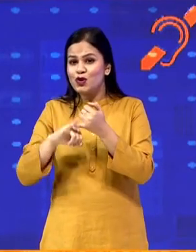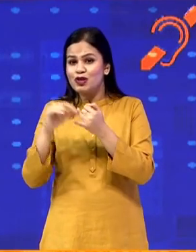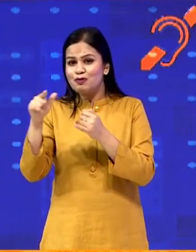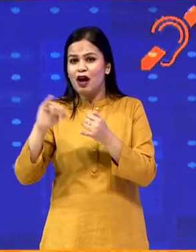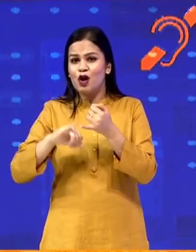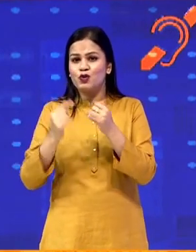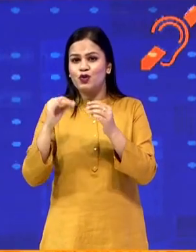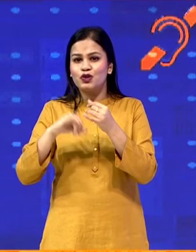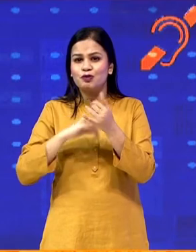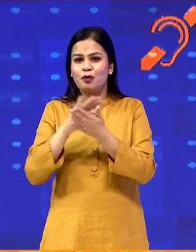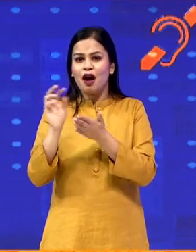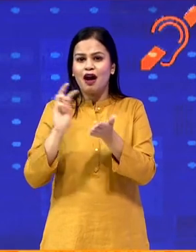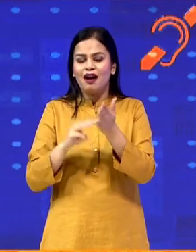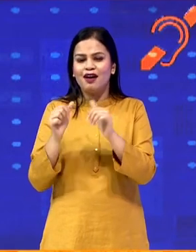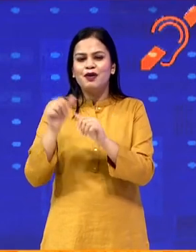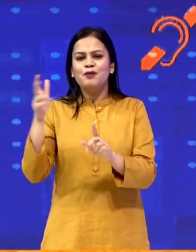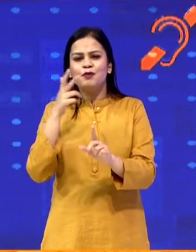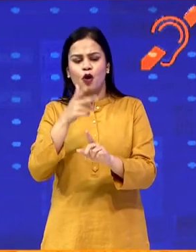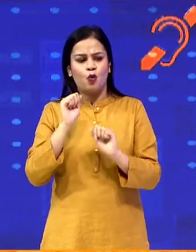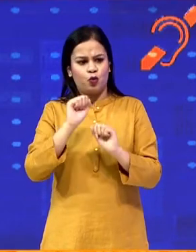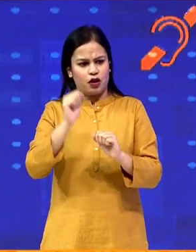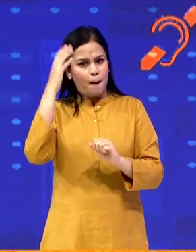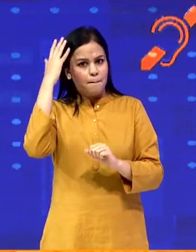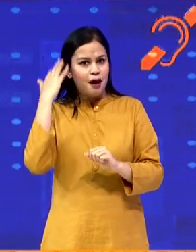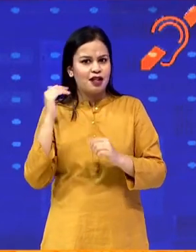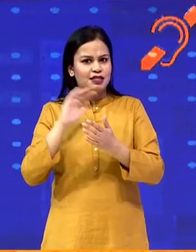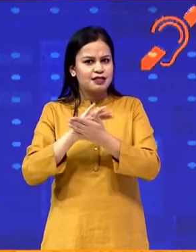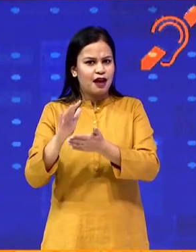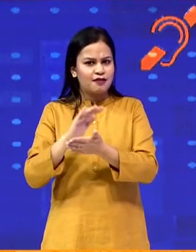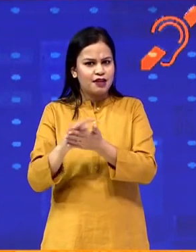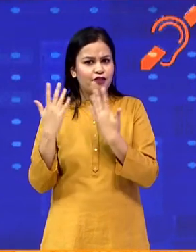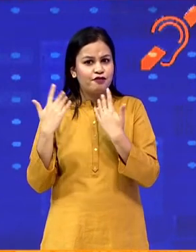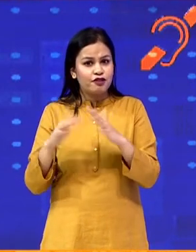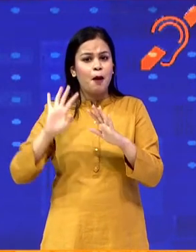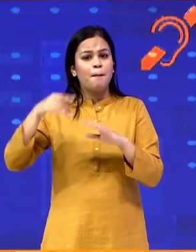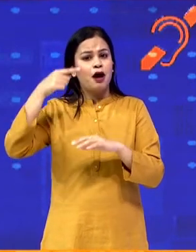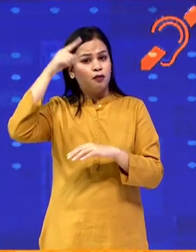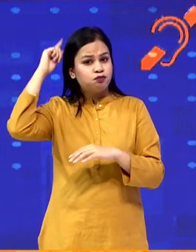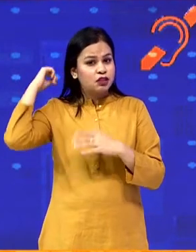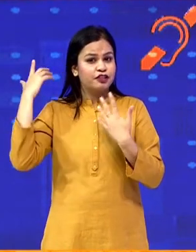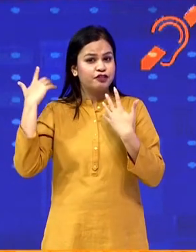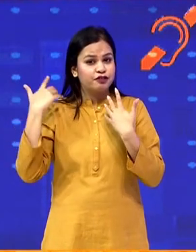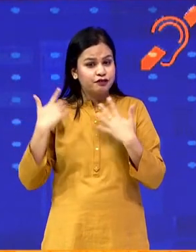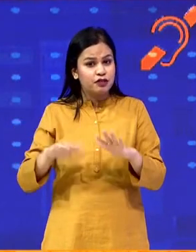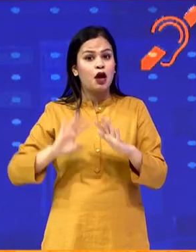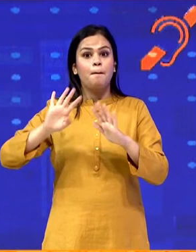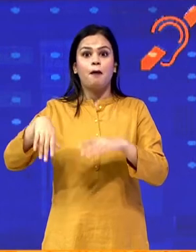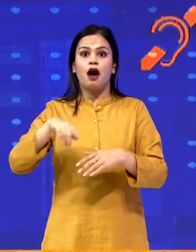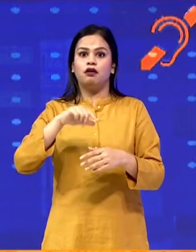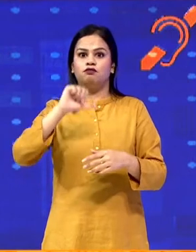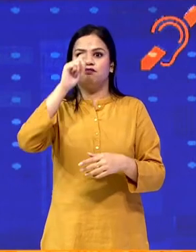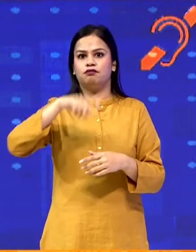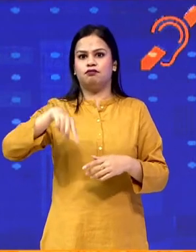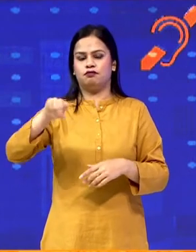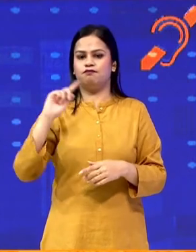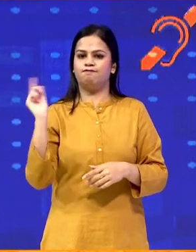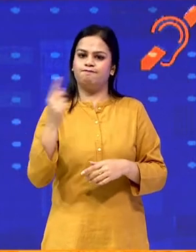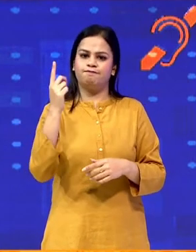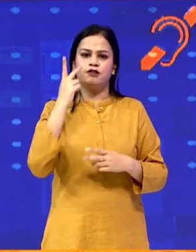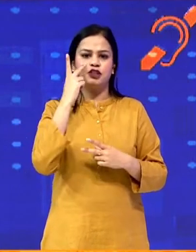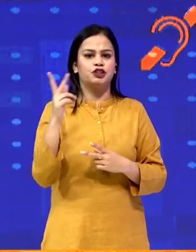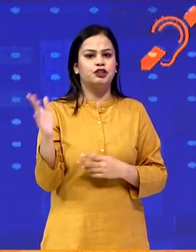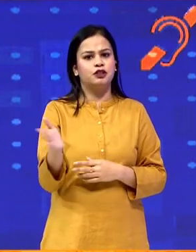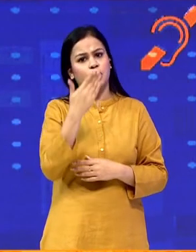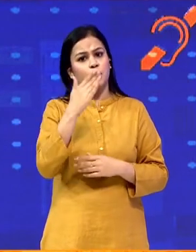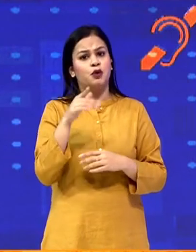वो अपने बाल साफ करवा कर मुंडन कर के पूरे देश में घूमेगी तो मेरे ख्याल में